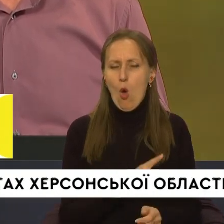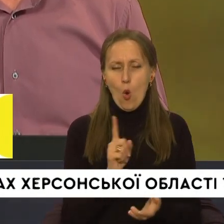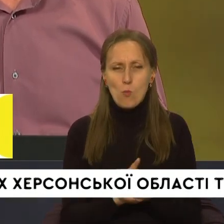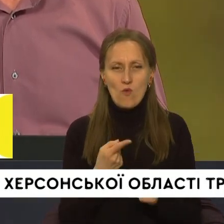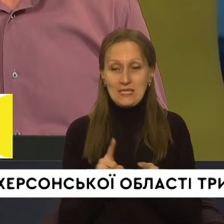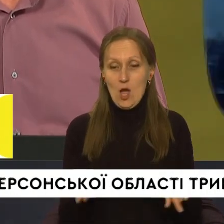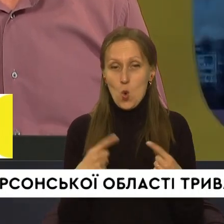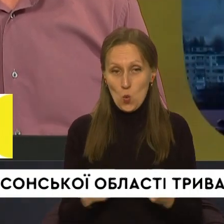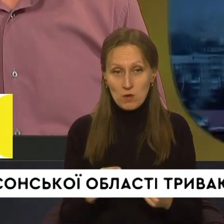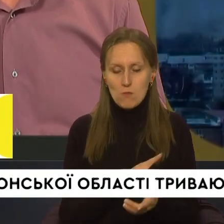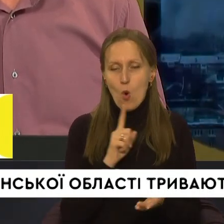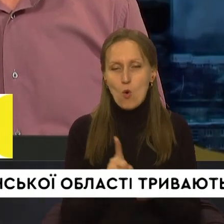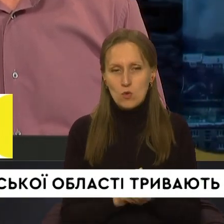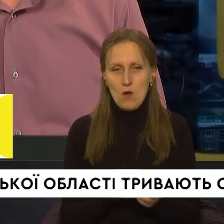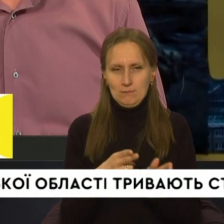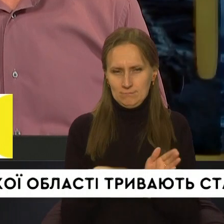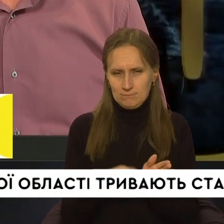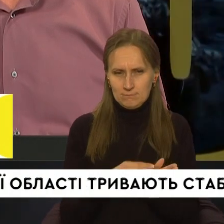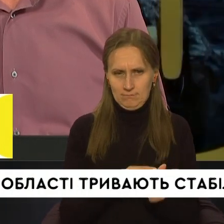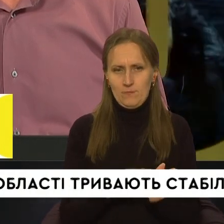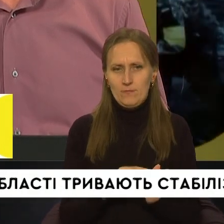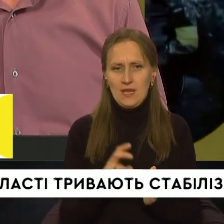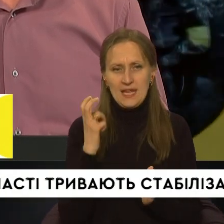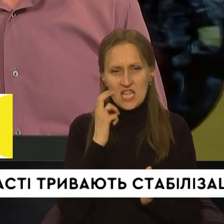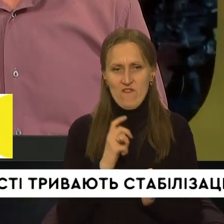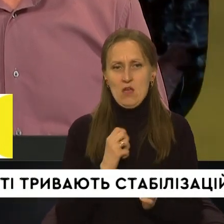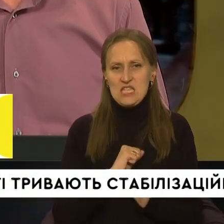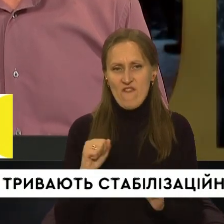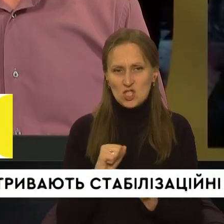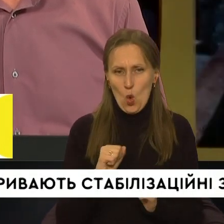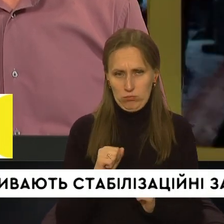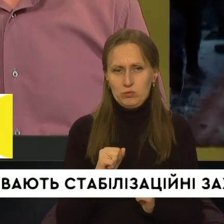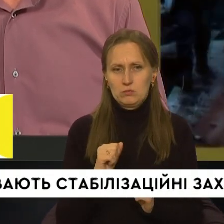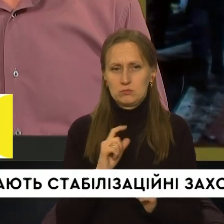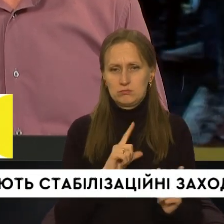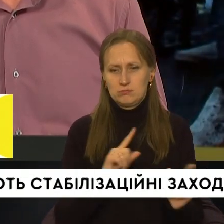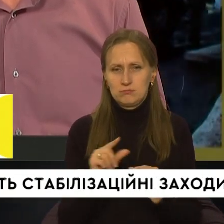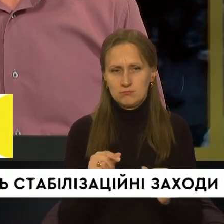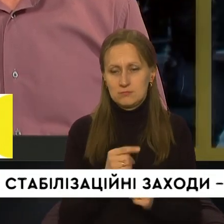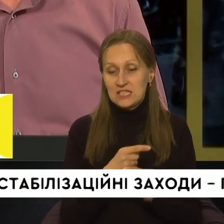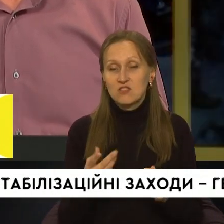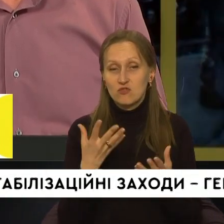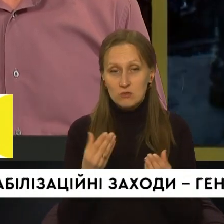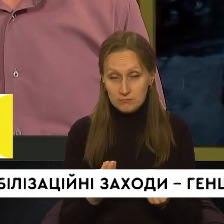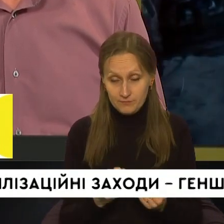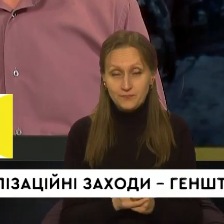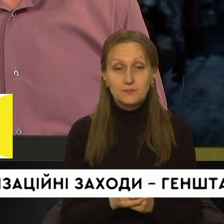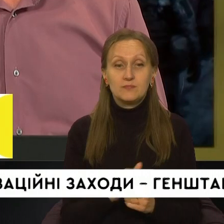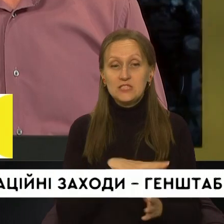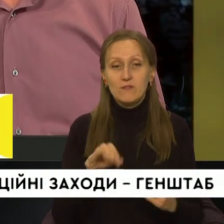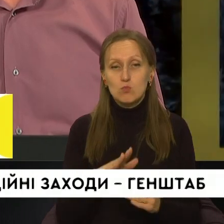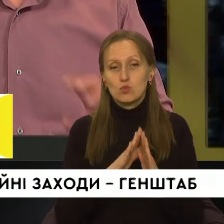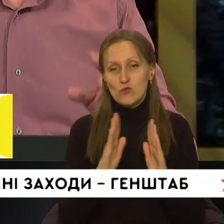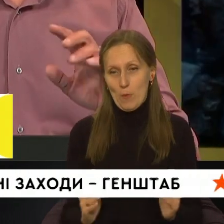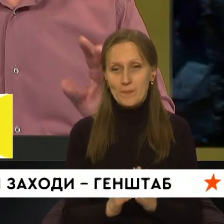це організували, тому що обов'язково потім потяг Київ-Севастополь буде вирушати найближчим часом, от, і всі будуть